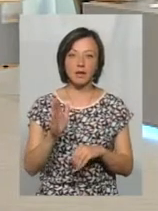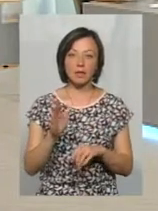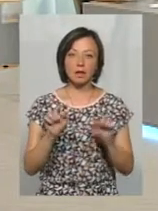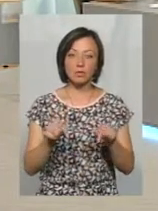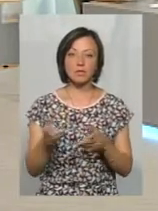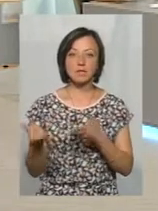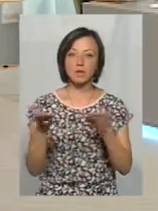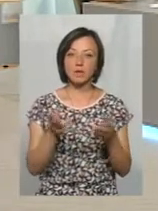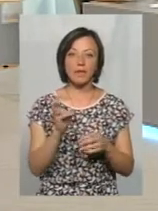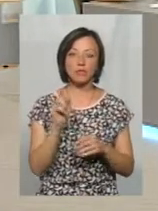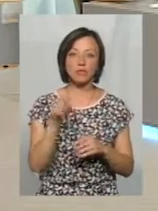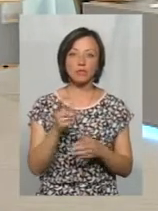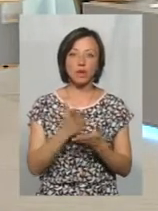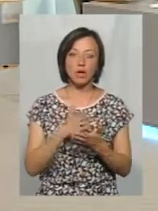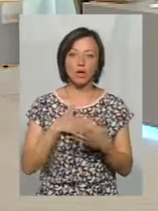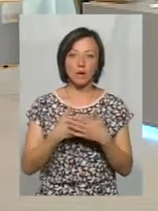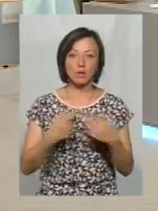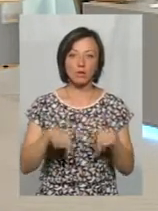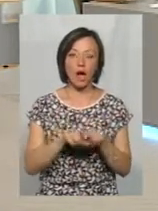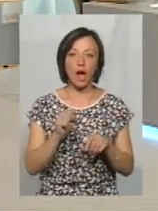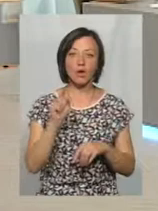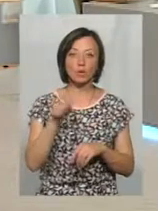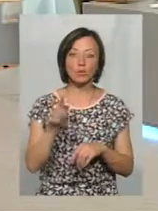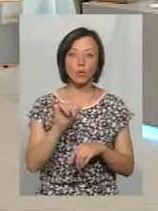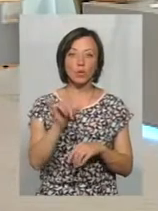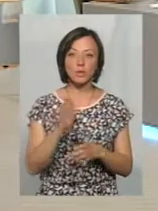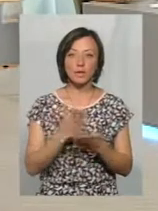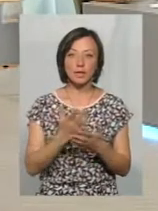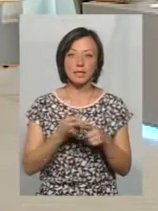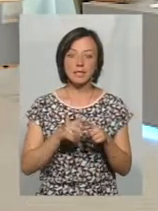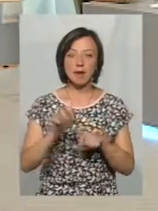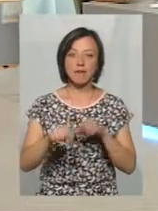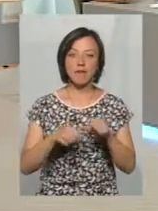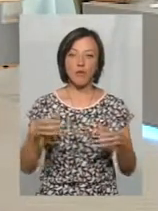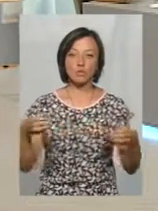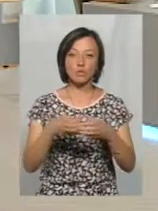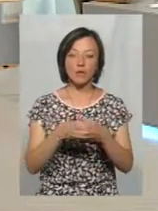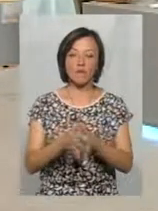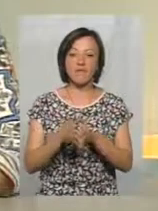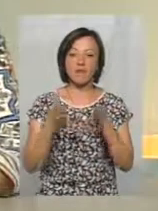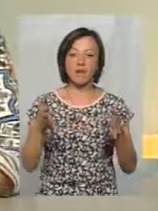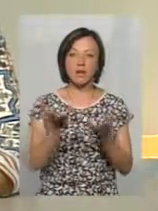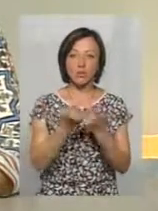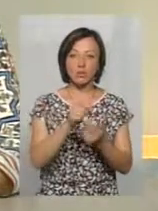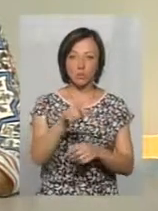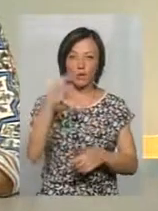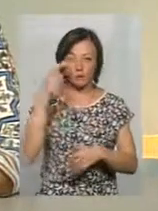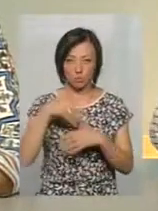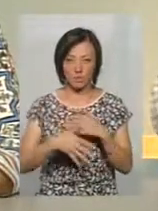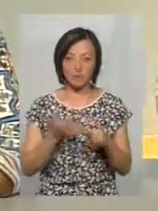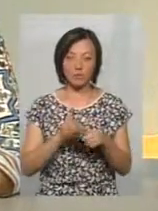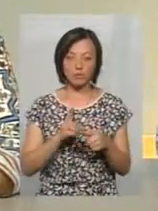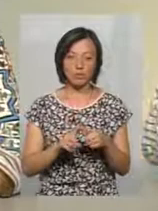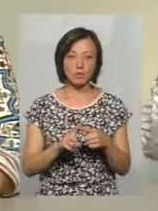їх запрошували не тому, що в них є громадська організація, а тому, що от в них є оця велотусовка, велика кількість людей, які розуміються на цьому, так,